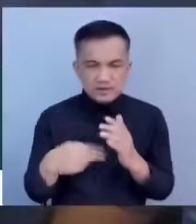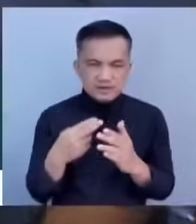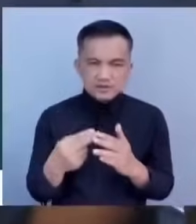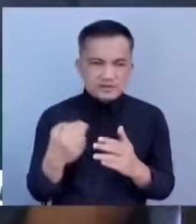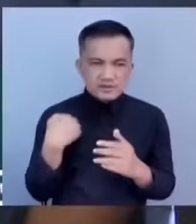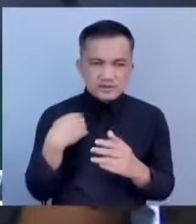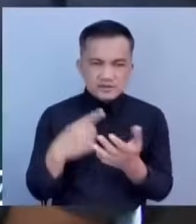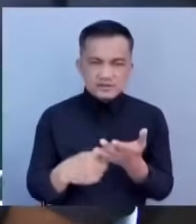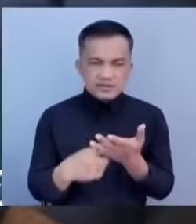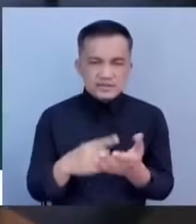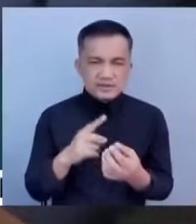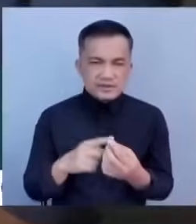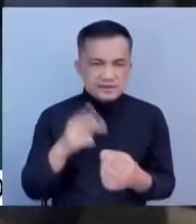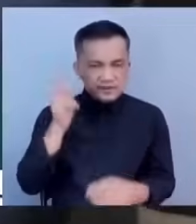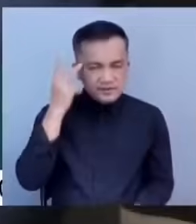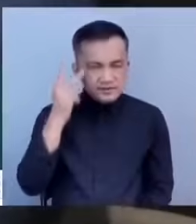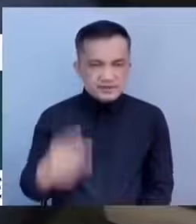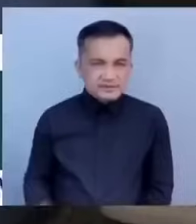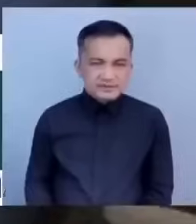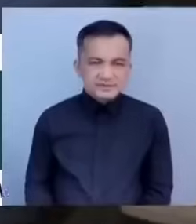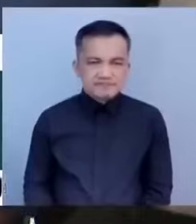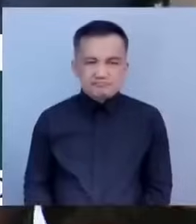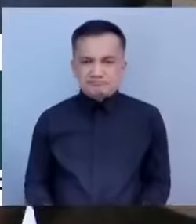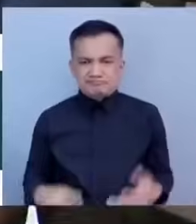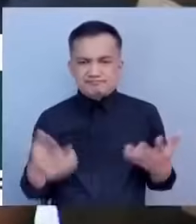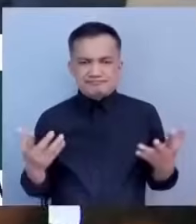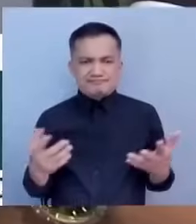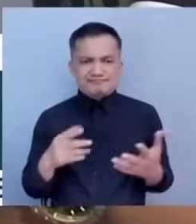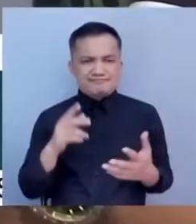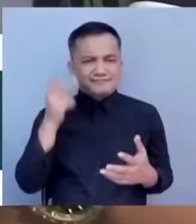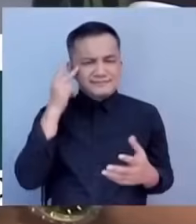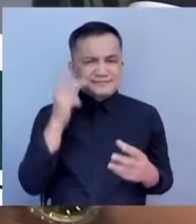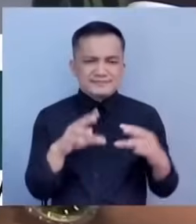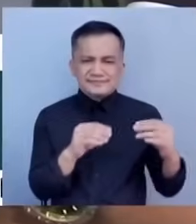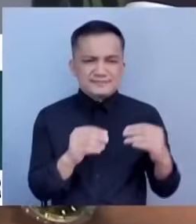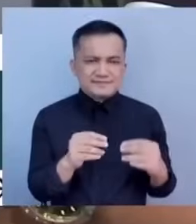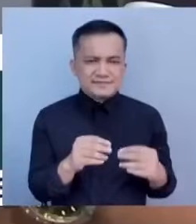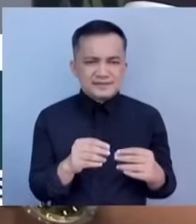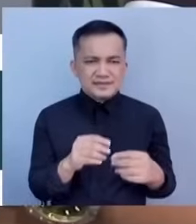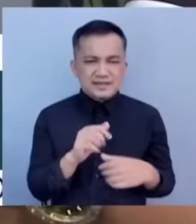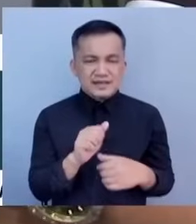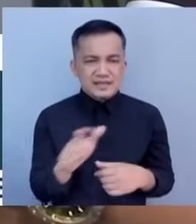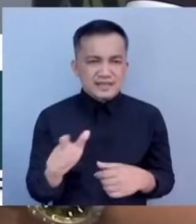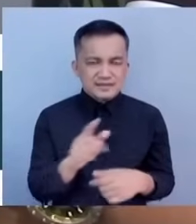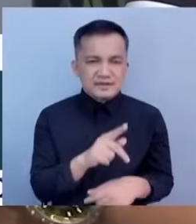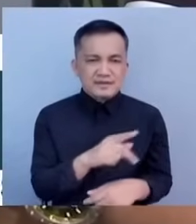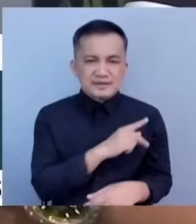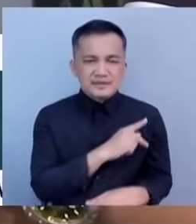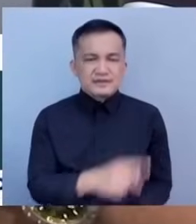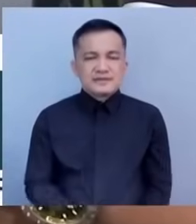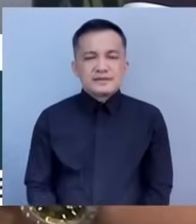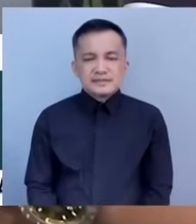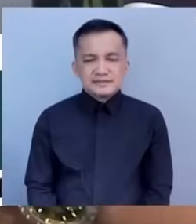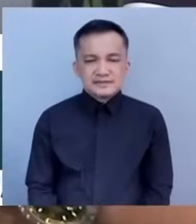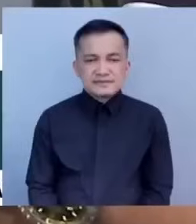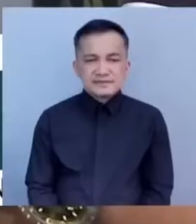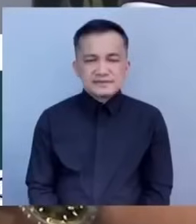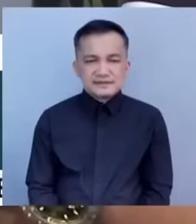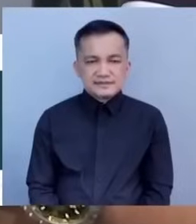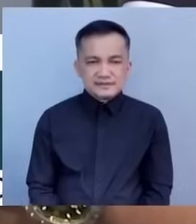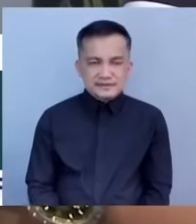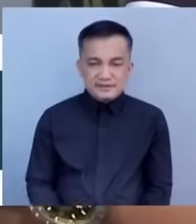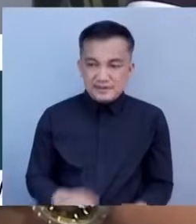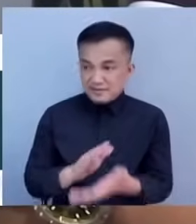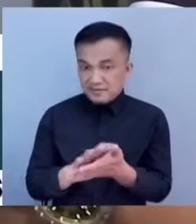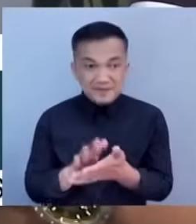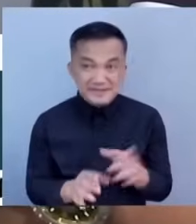on politics. Wala kami pinag-usapan na politika. Actually, halos lahat personal. Kung nakapaglinis na ba